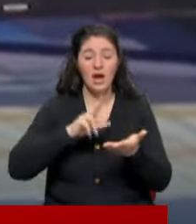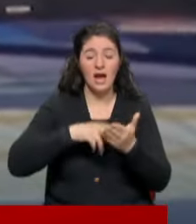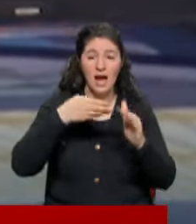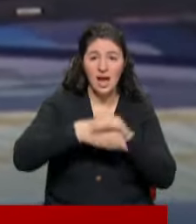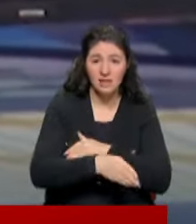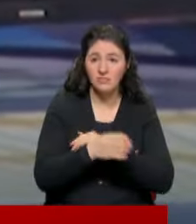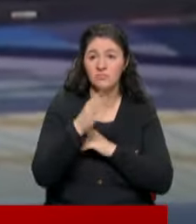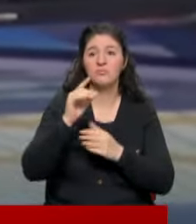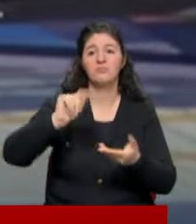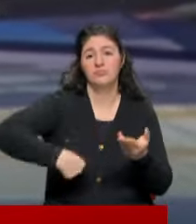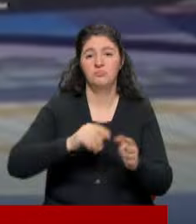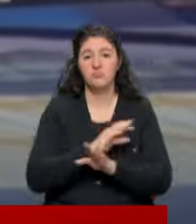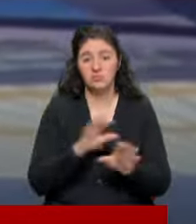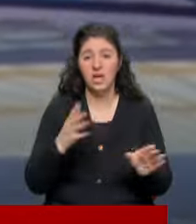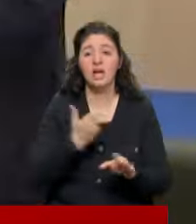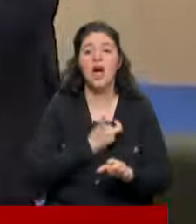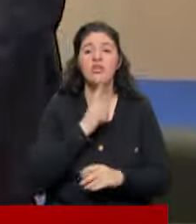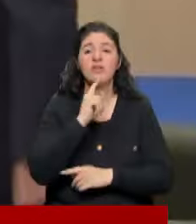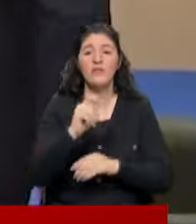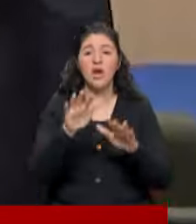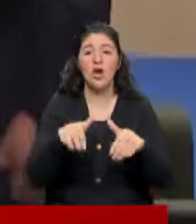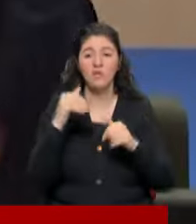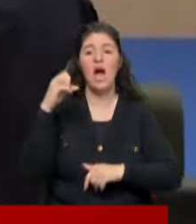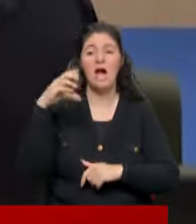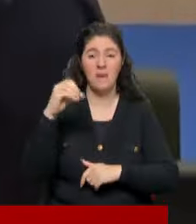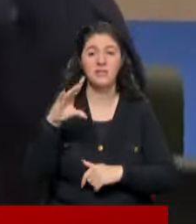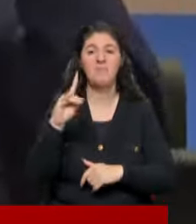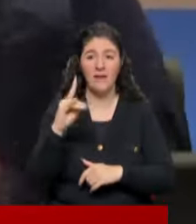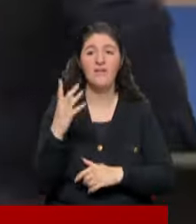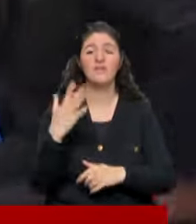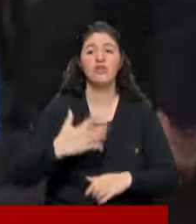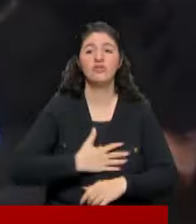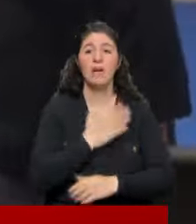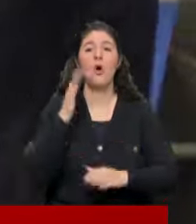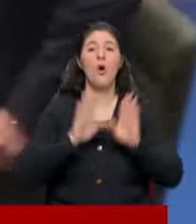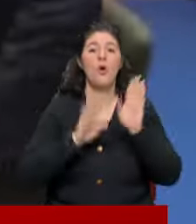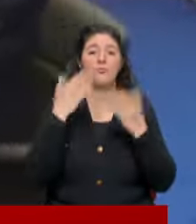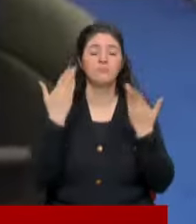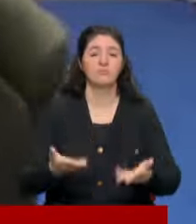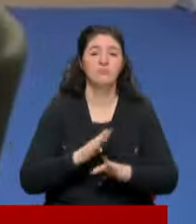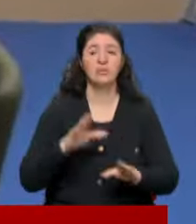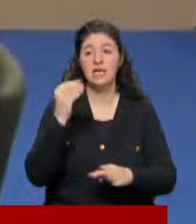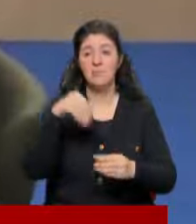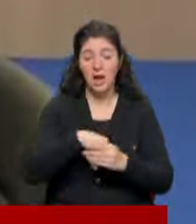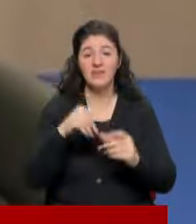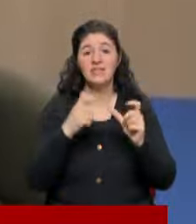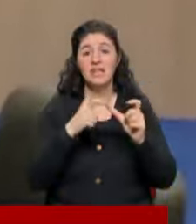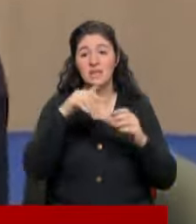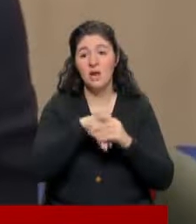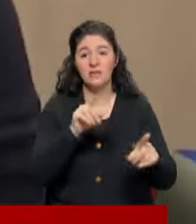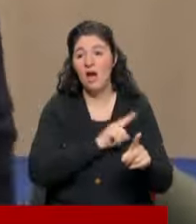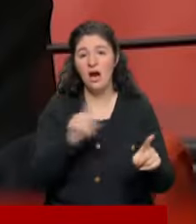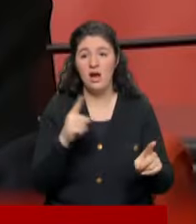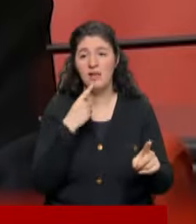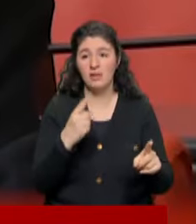protokolünü Erdoğan imza attı. Kanun teklifi komisyondan AK Parti, MHP ve CHP oylarıyla geçti. İyi Parti ve Saadet Partisi